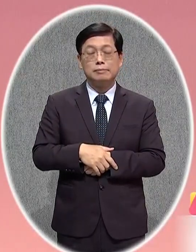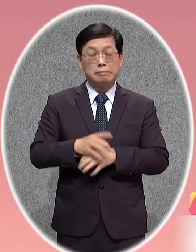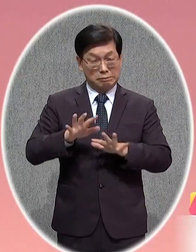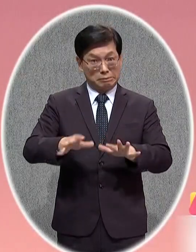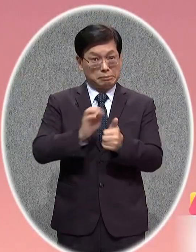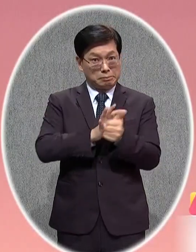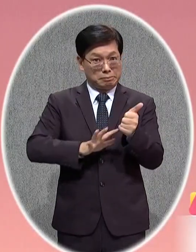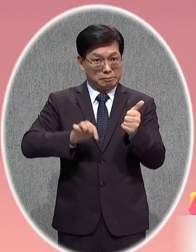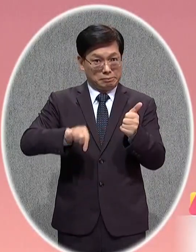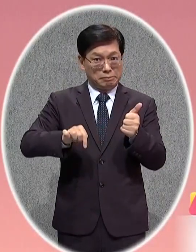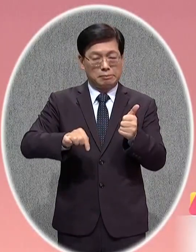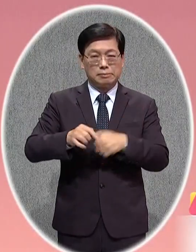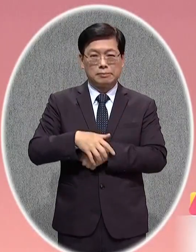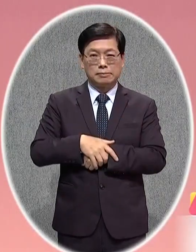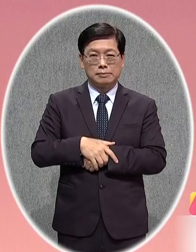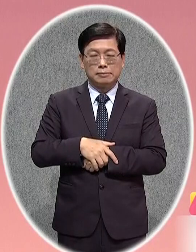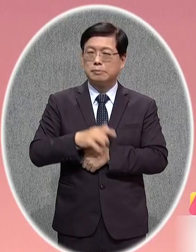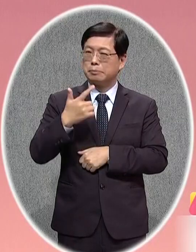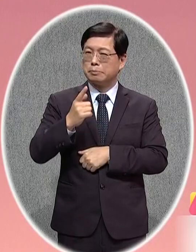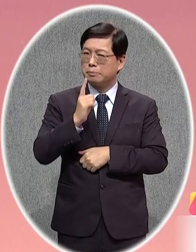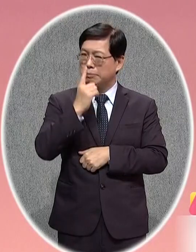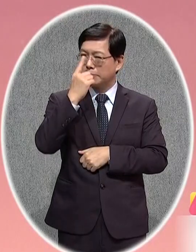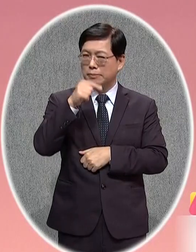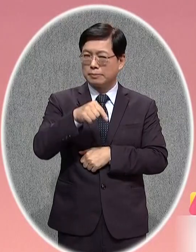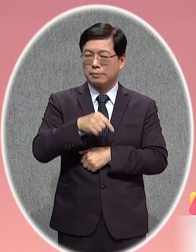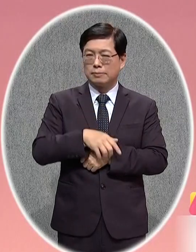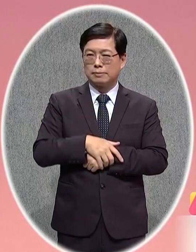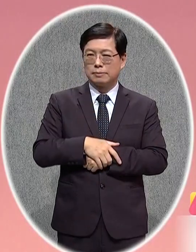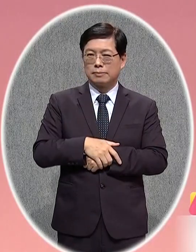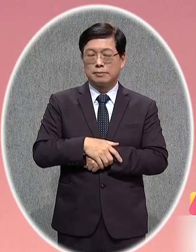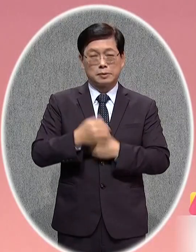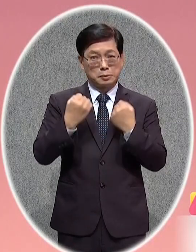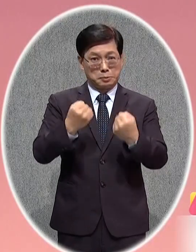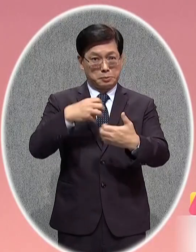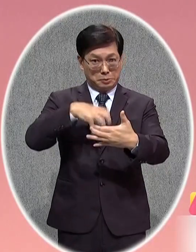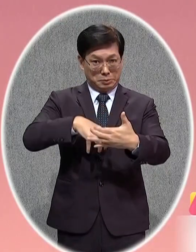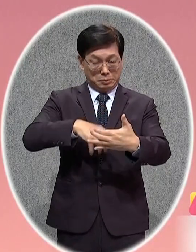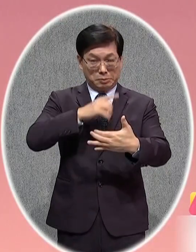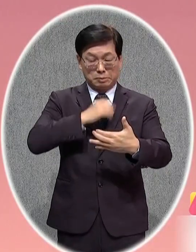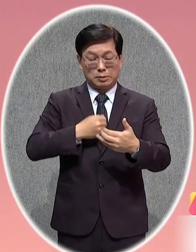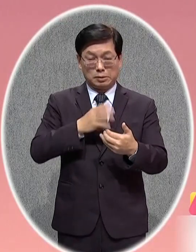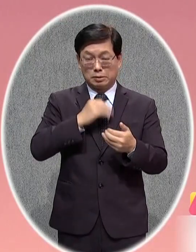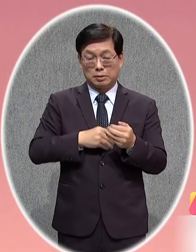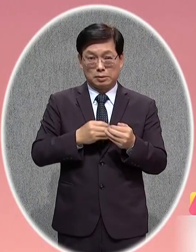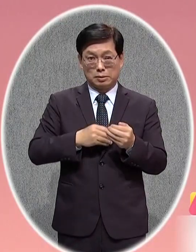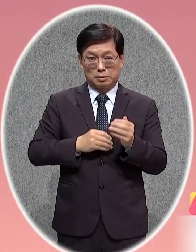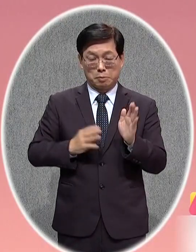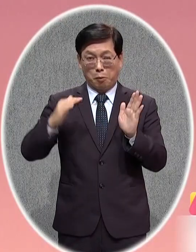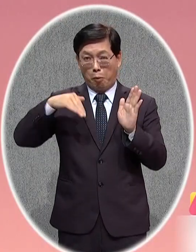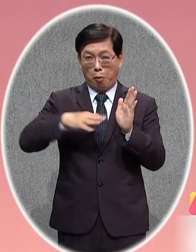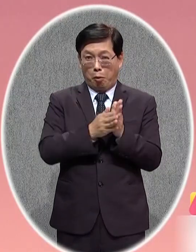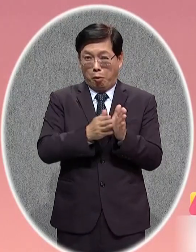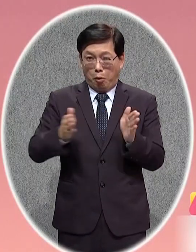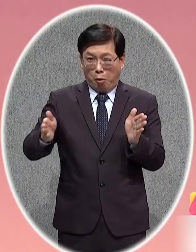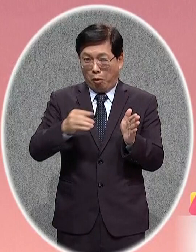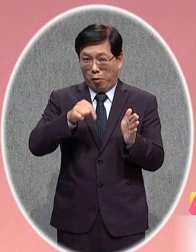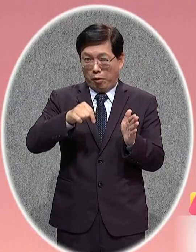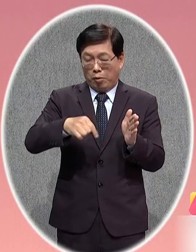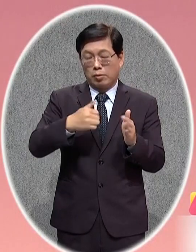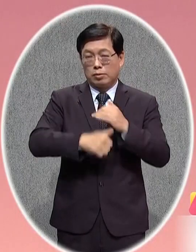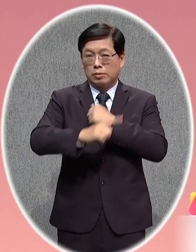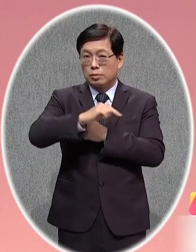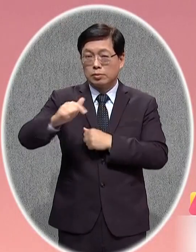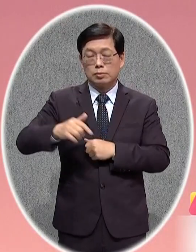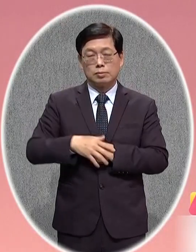受到影响的并不仅仅是住在这里潮间带的生物，因为海